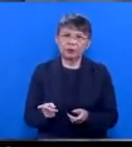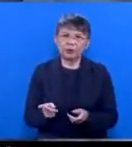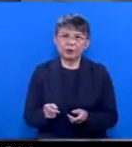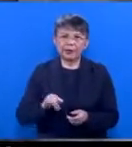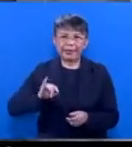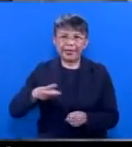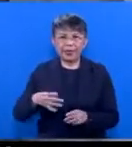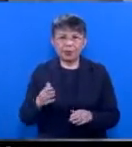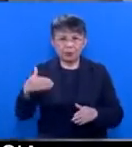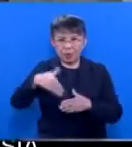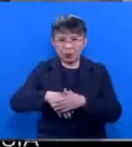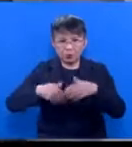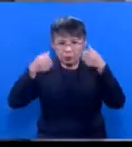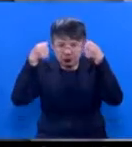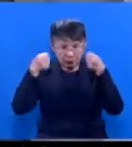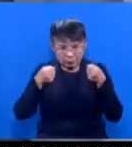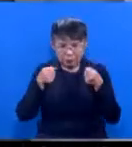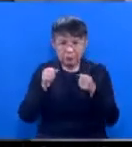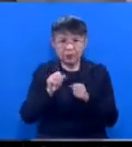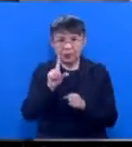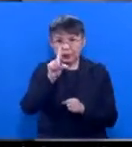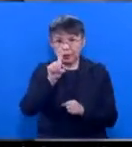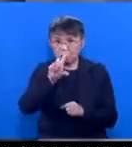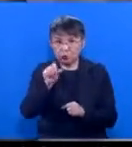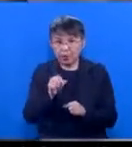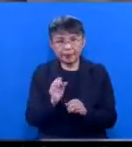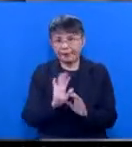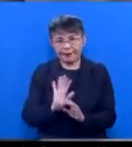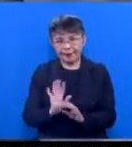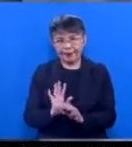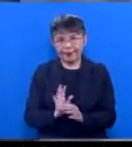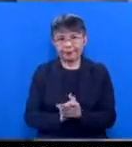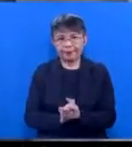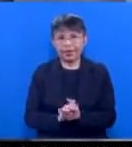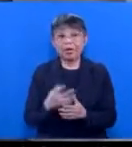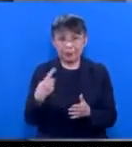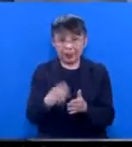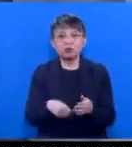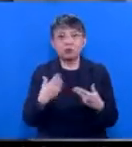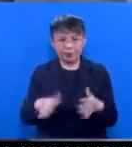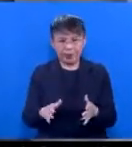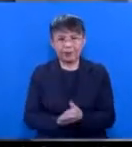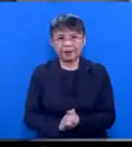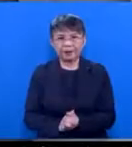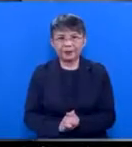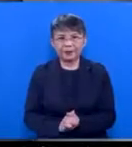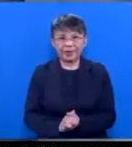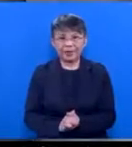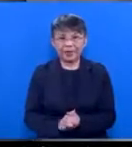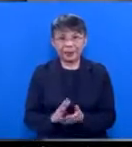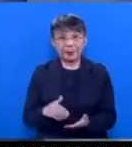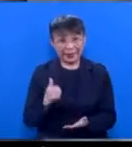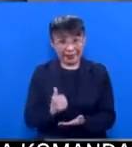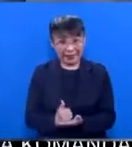Jering tidak perlu menjalani 1 bulan kurungan tambahan karena dendanya sudah dibayar. Dan yang penting